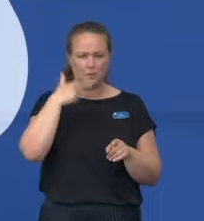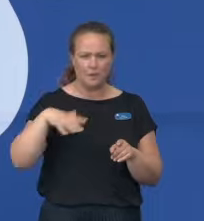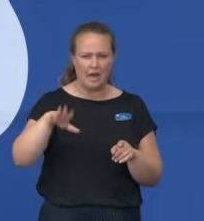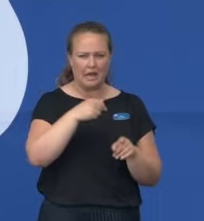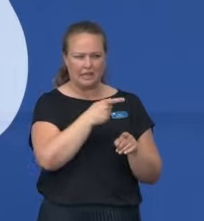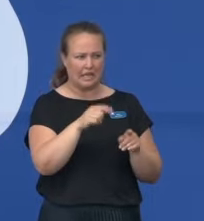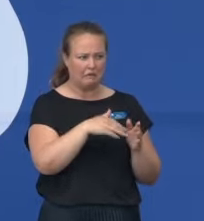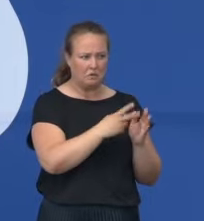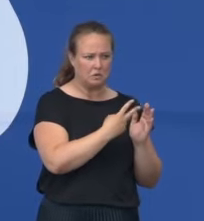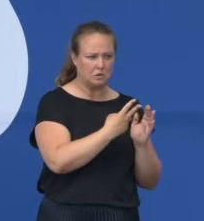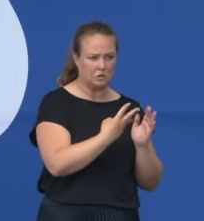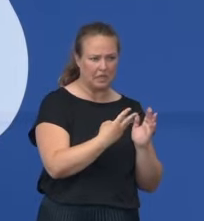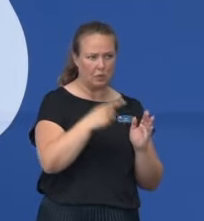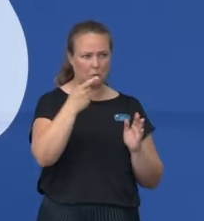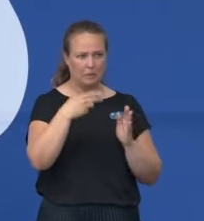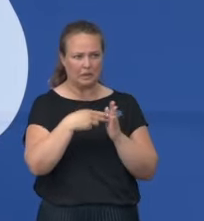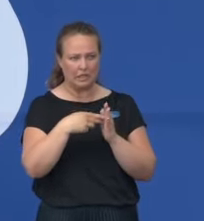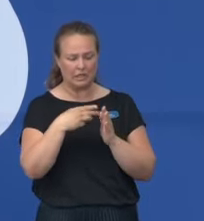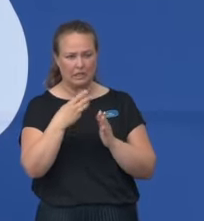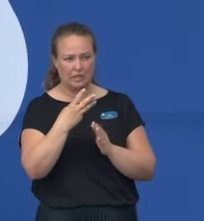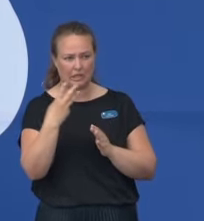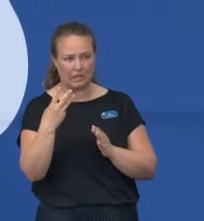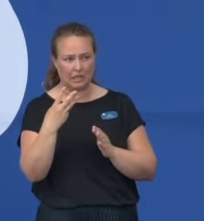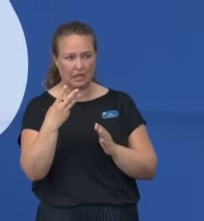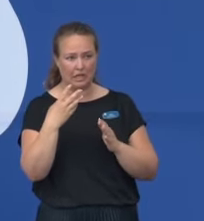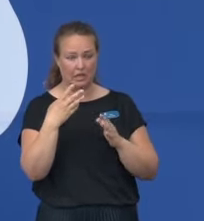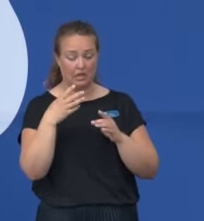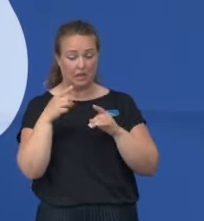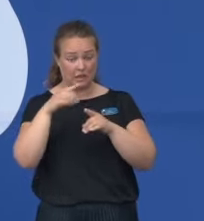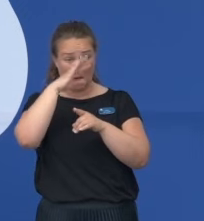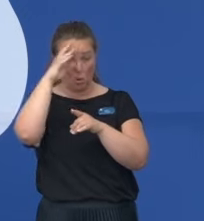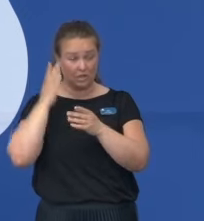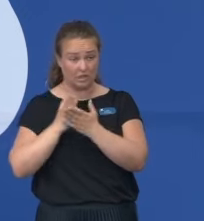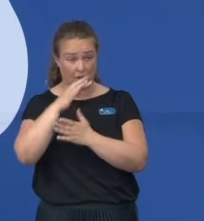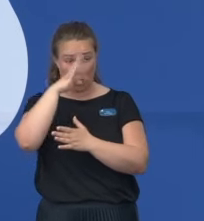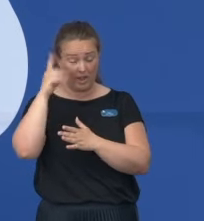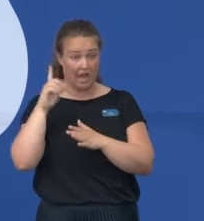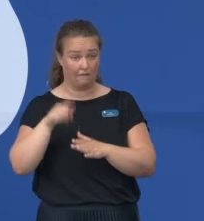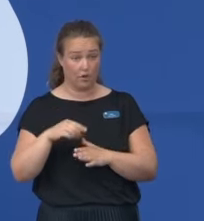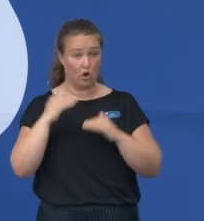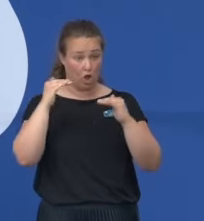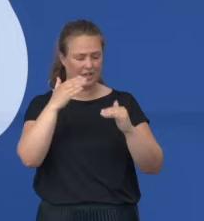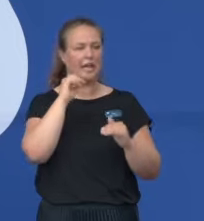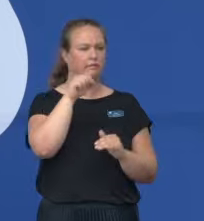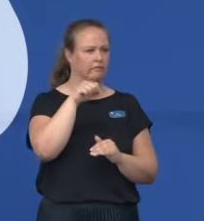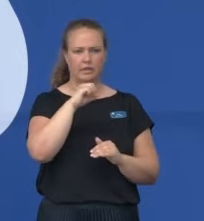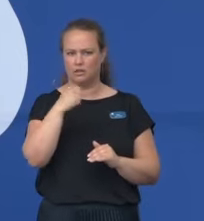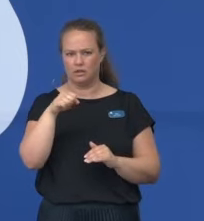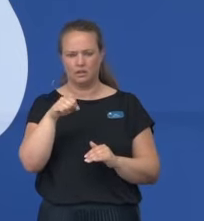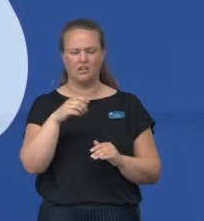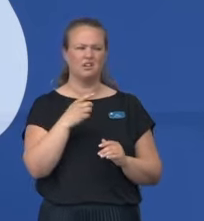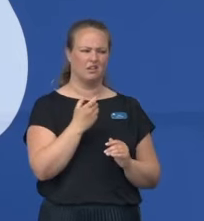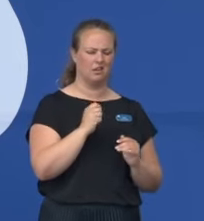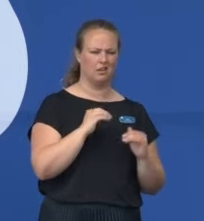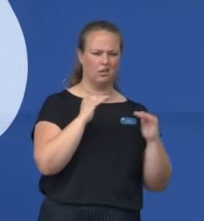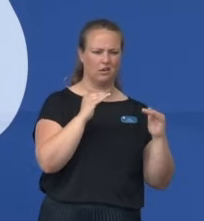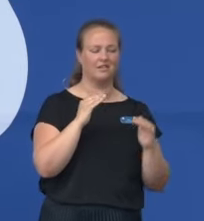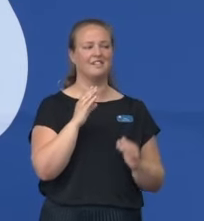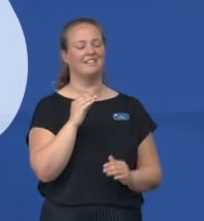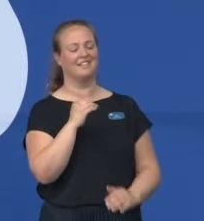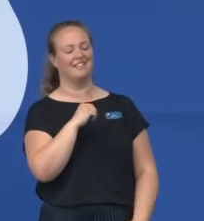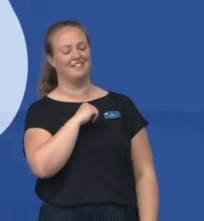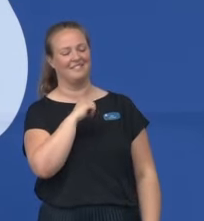23 till 33. Är det för högt? Vill jag bara fråga. Du kan nicka eller skaka. Det är nog lite högt. Roligt.